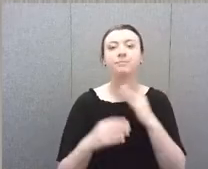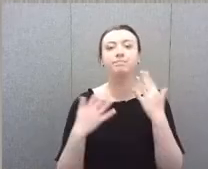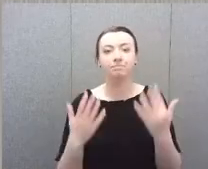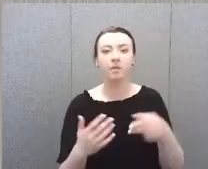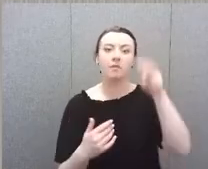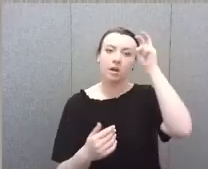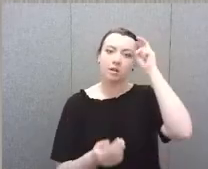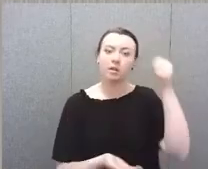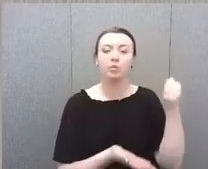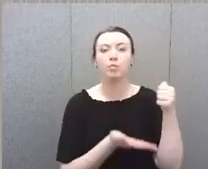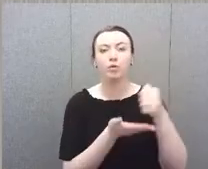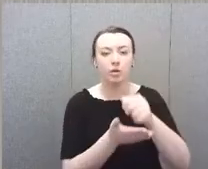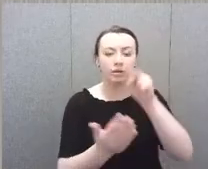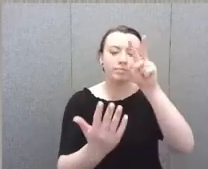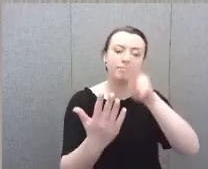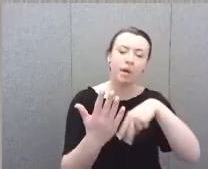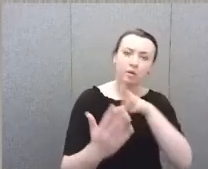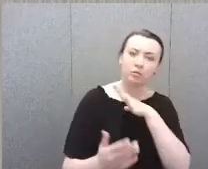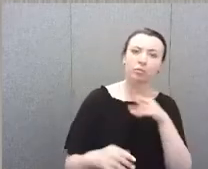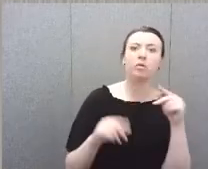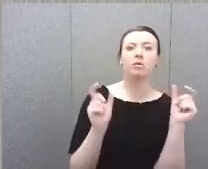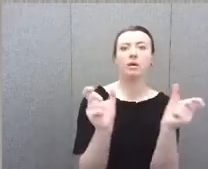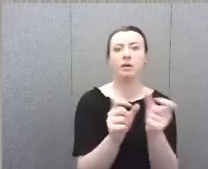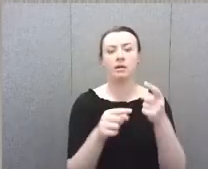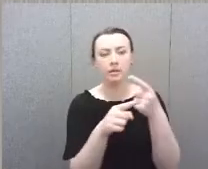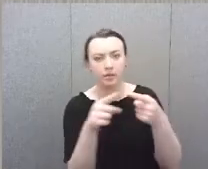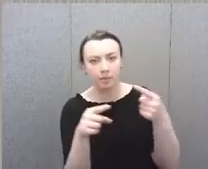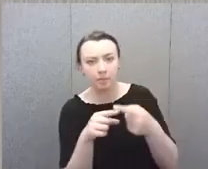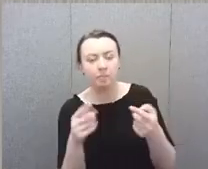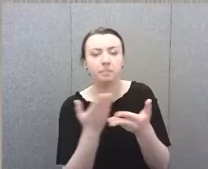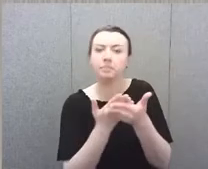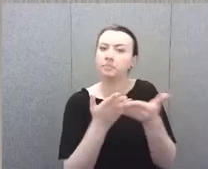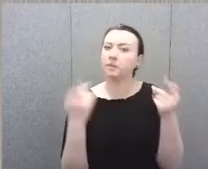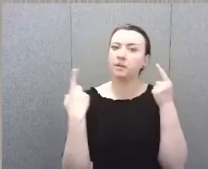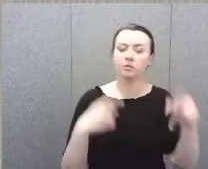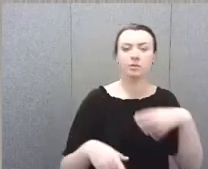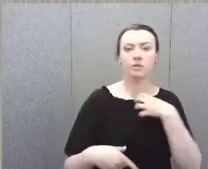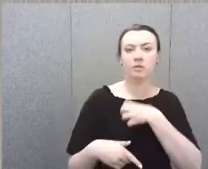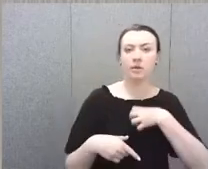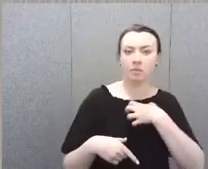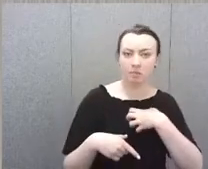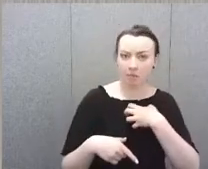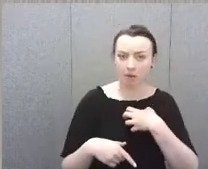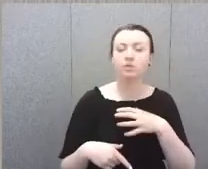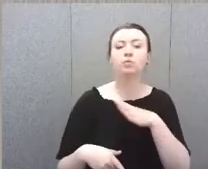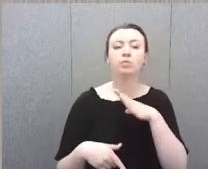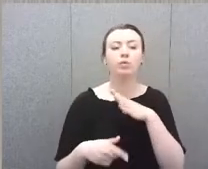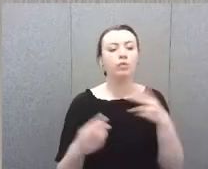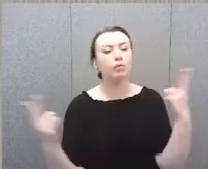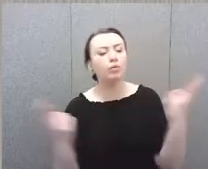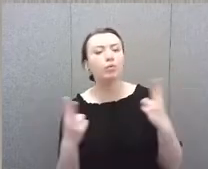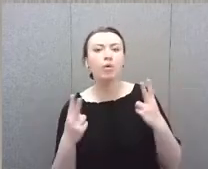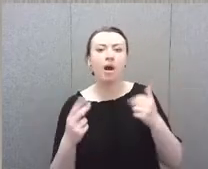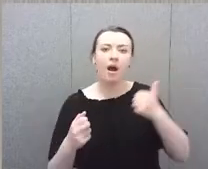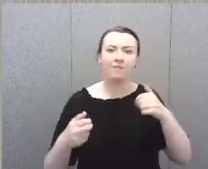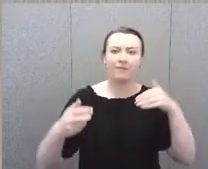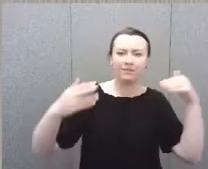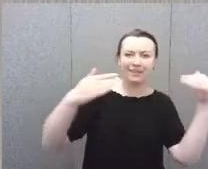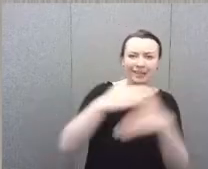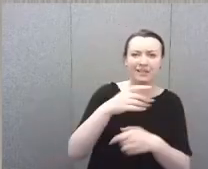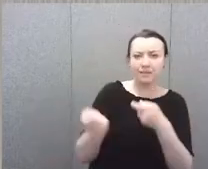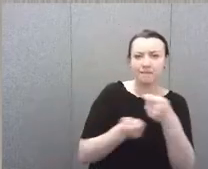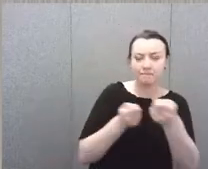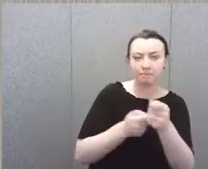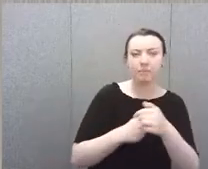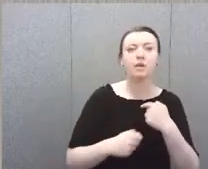работы мы инициировали и пересмотр бюджета, и разные средства и меры по борьбе с карантином, и всякие другие вещи, которые